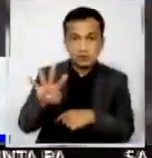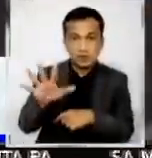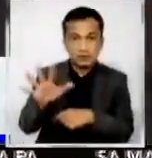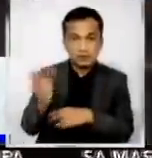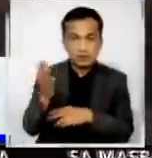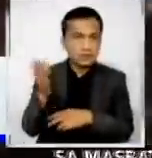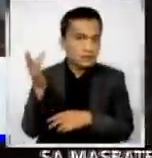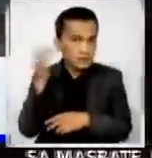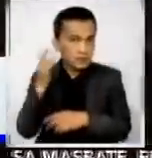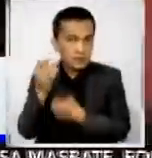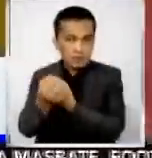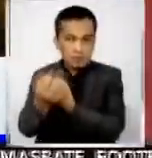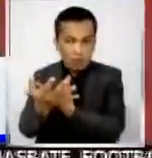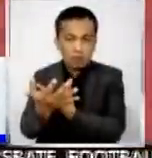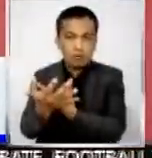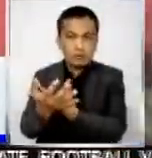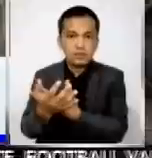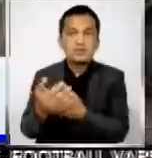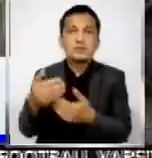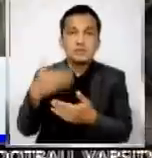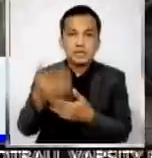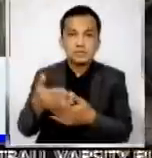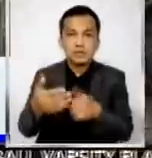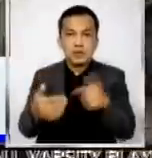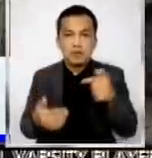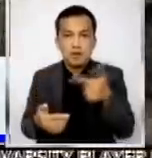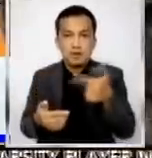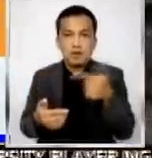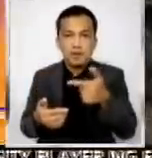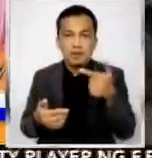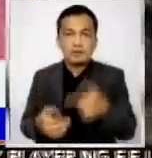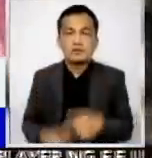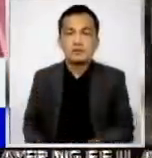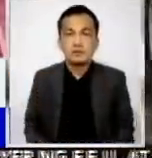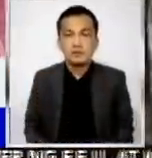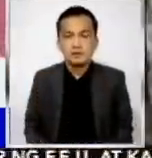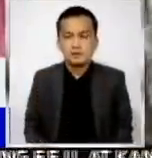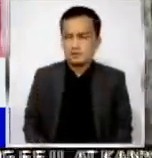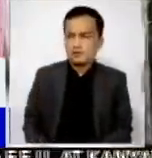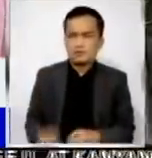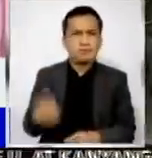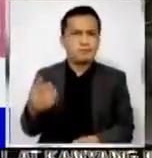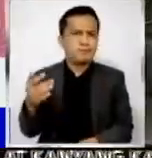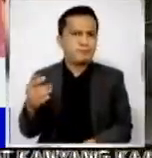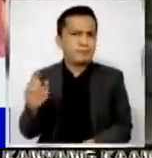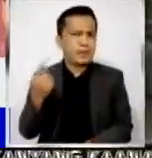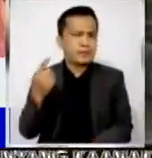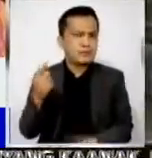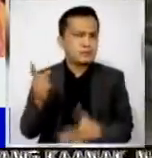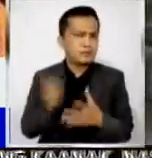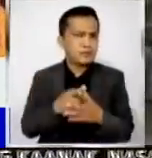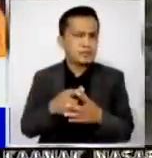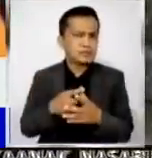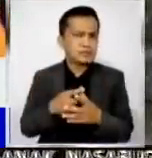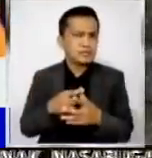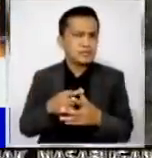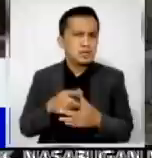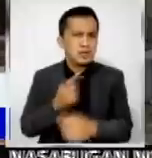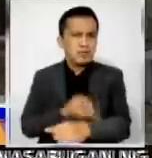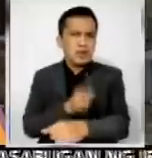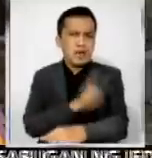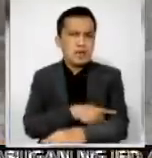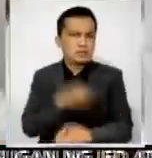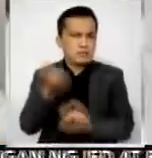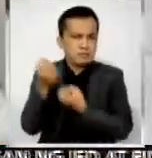pagsabog na sinundan ng putukan. Unaan itong sabog na... Nauna yung malakas na pagsabog, sunod automatic